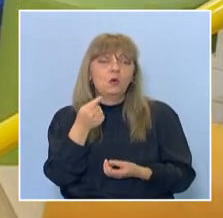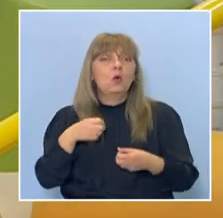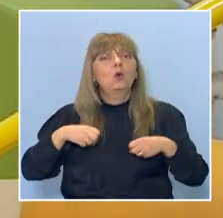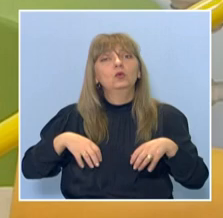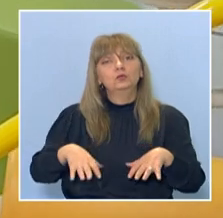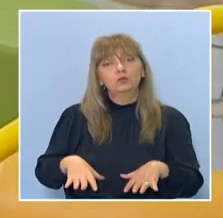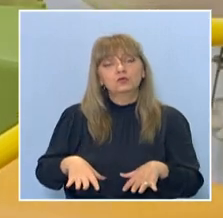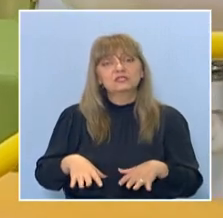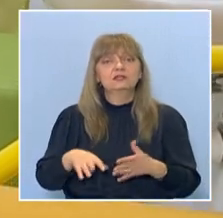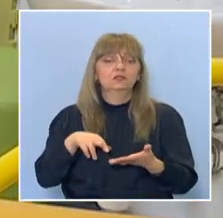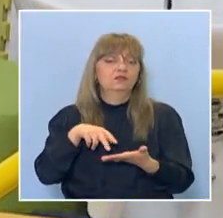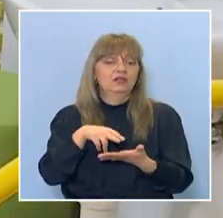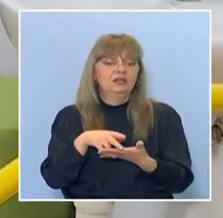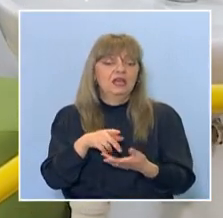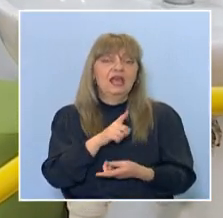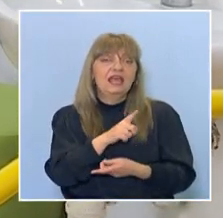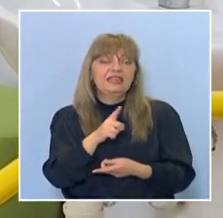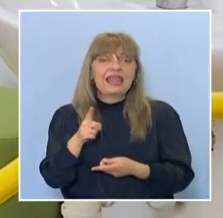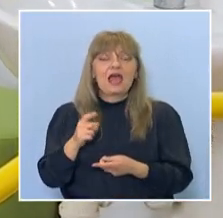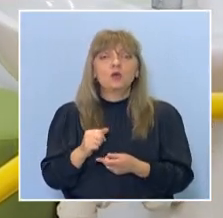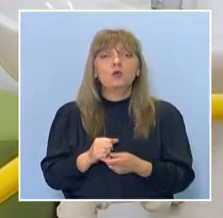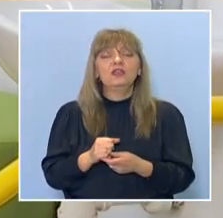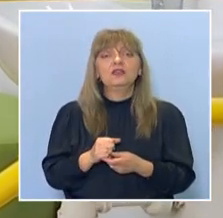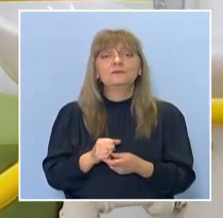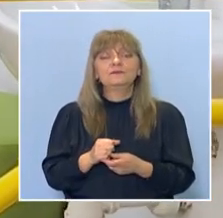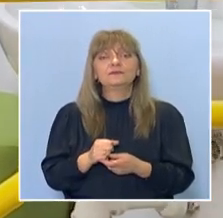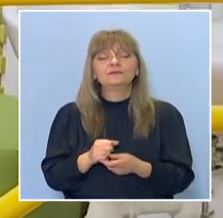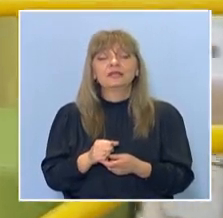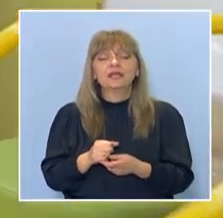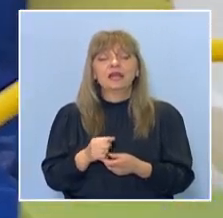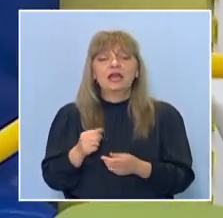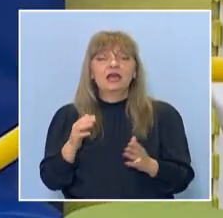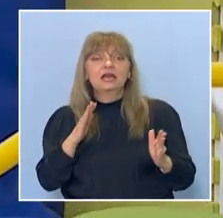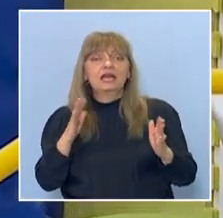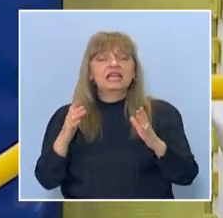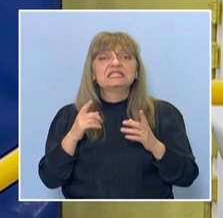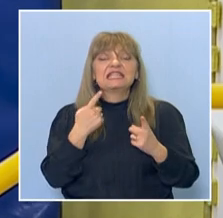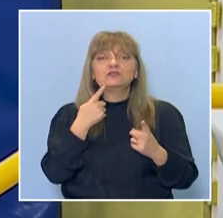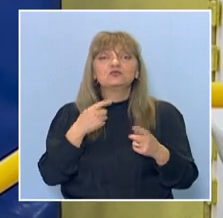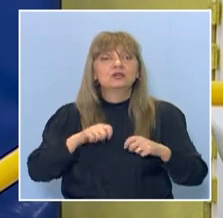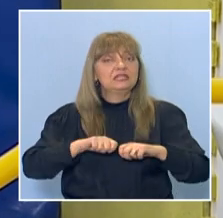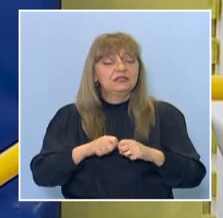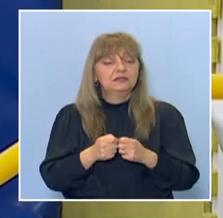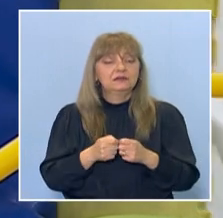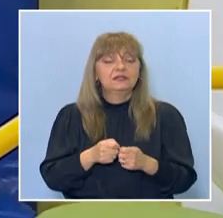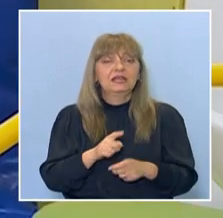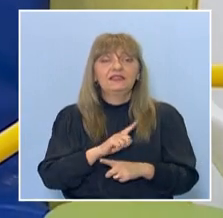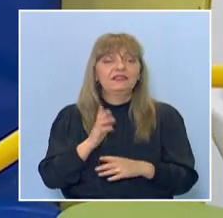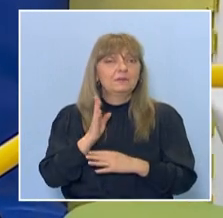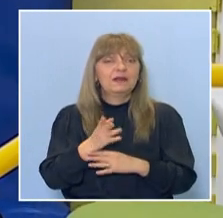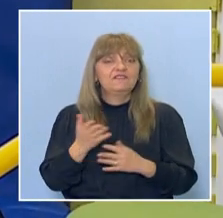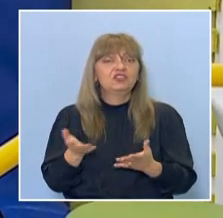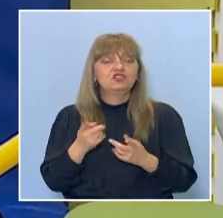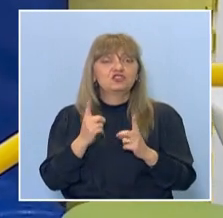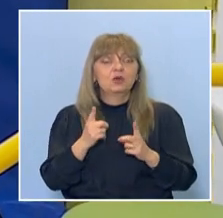по-отпусната и някои също сензорни нарушения. Обикновено ние правим неща, които са свързани